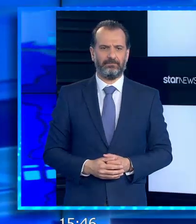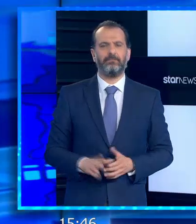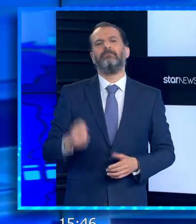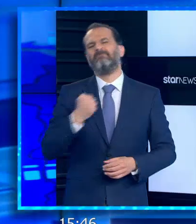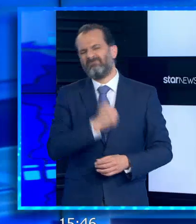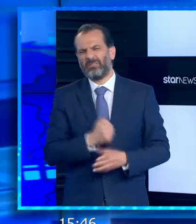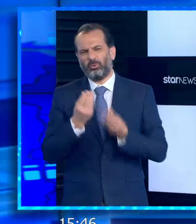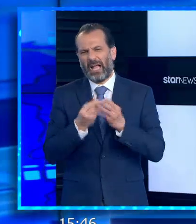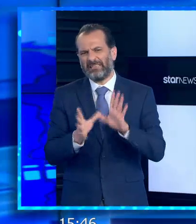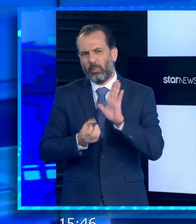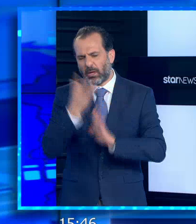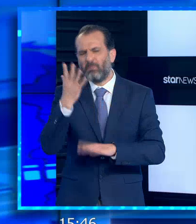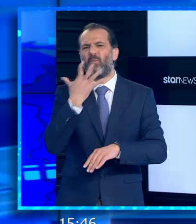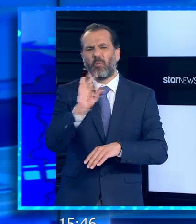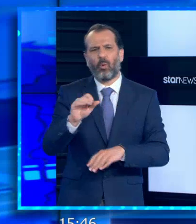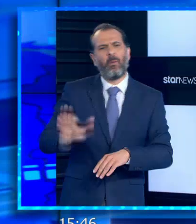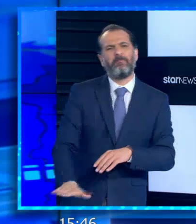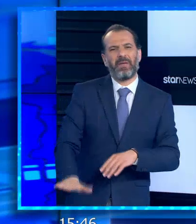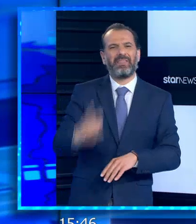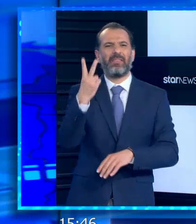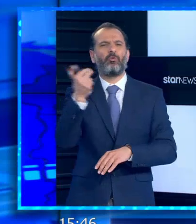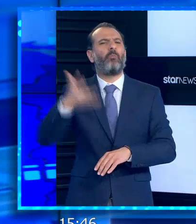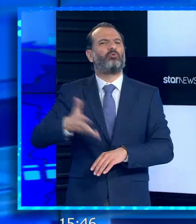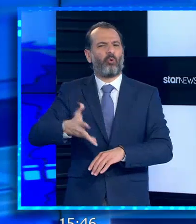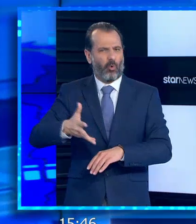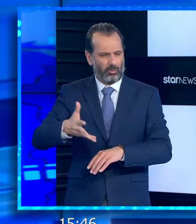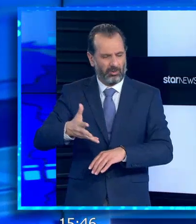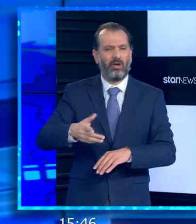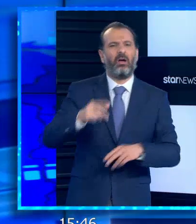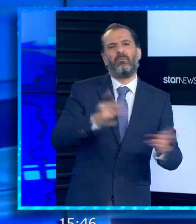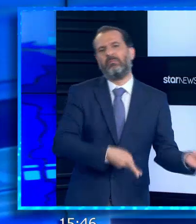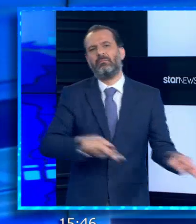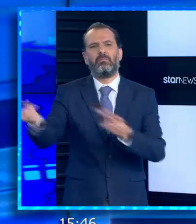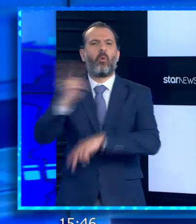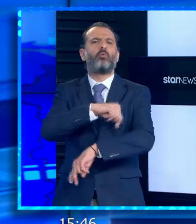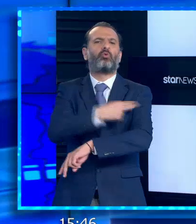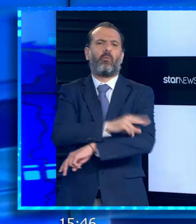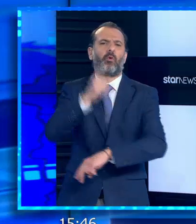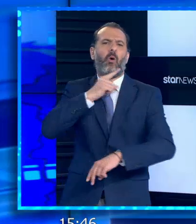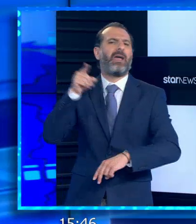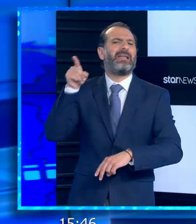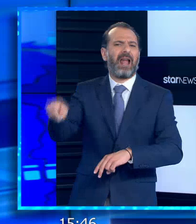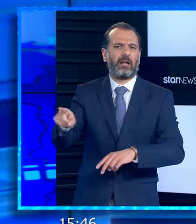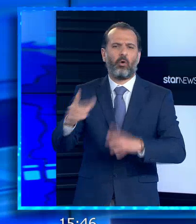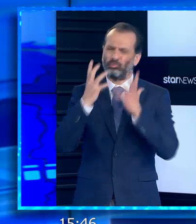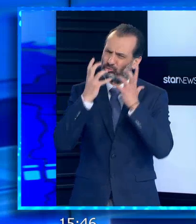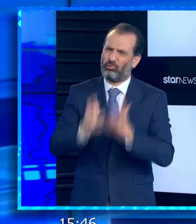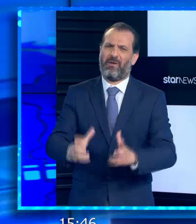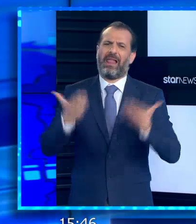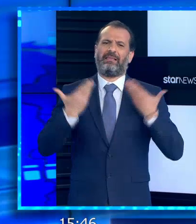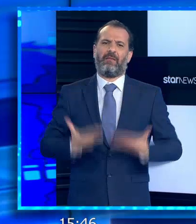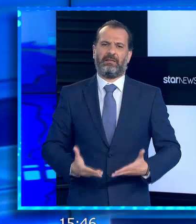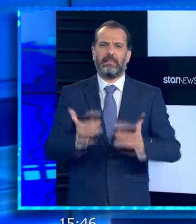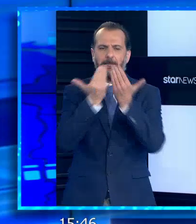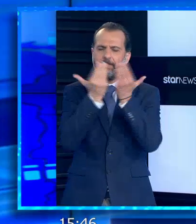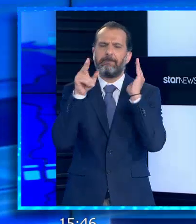Διασωληνωμένο στο Πανεπιστημιακό Νοσοκομείο Ηρακλείου παραμένει, κυρίες και κύριοι, το κοριτσάκι 2,5 ετών που παρασύρθηκε από το αγροτικό όχημα που οδηγούσε ο